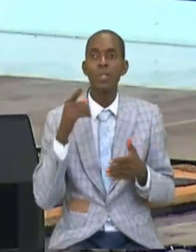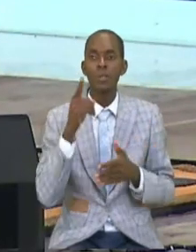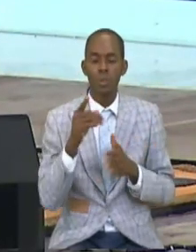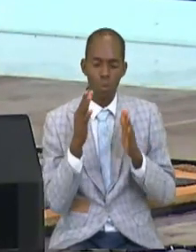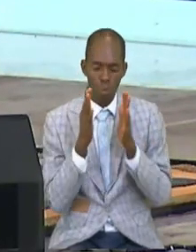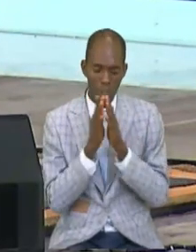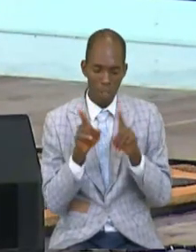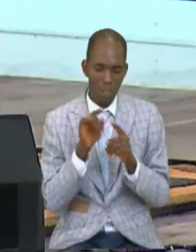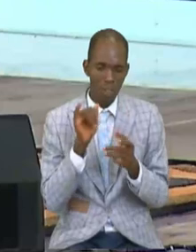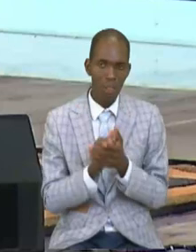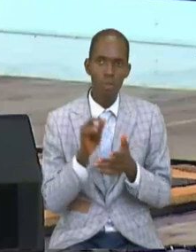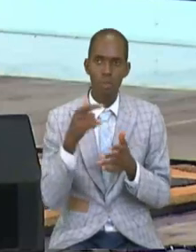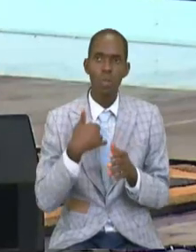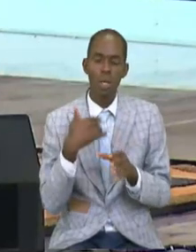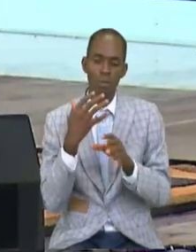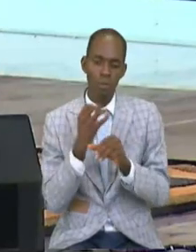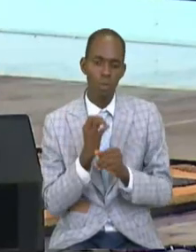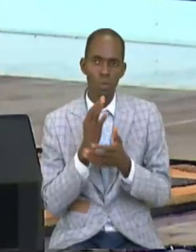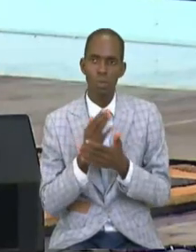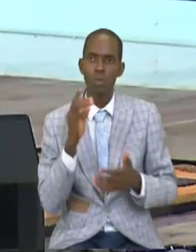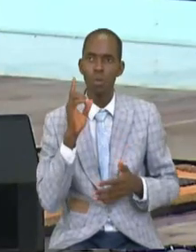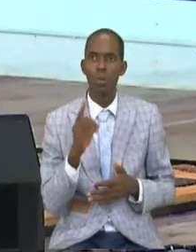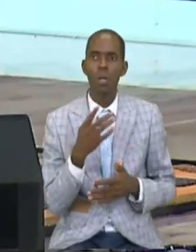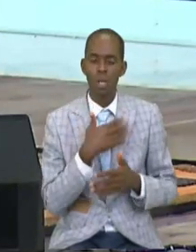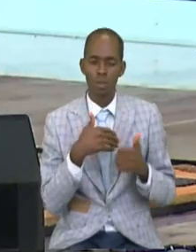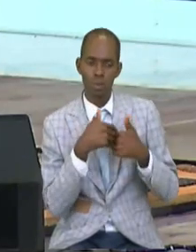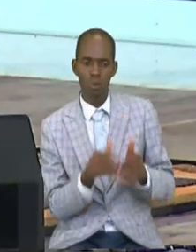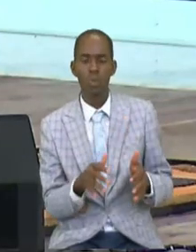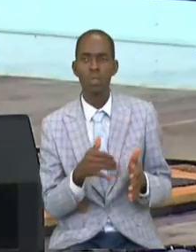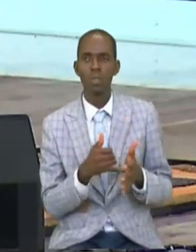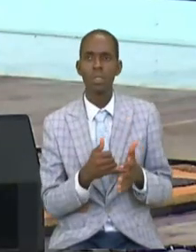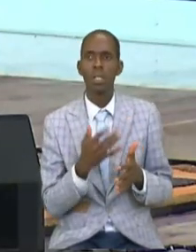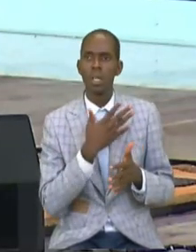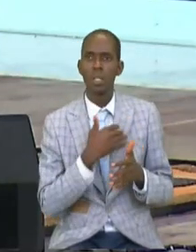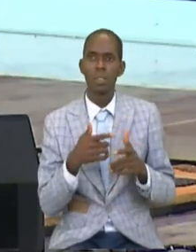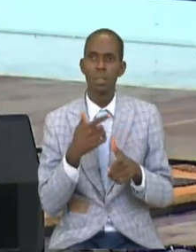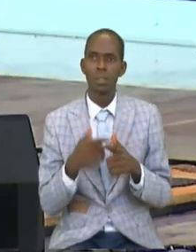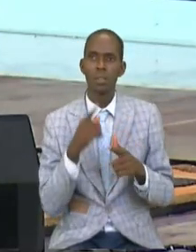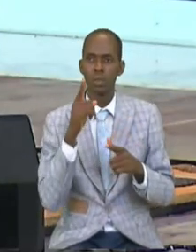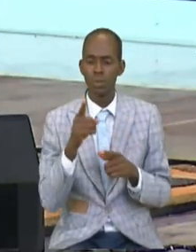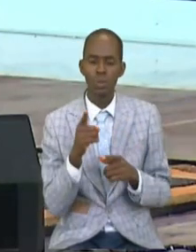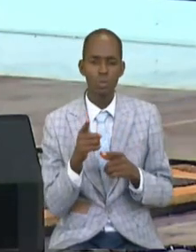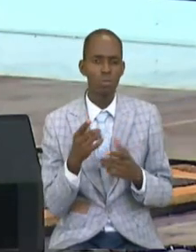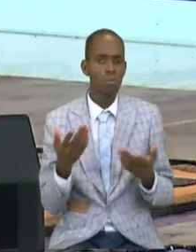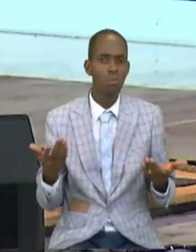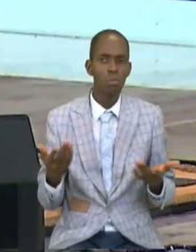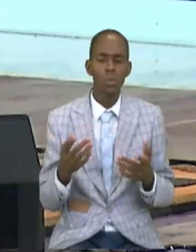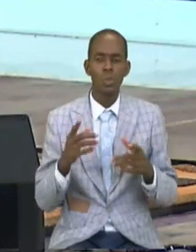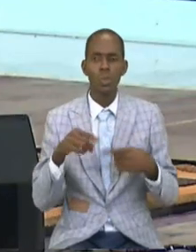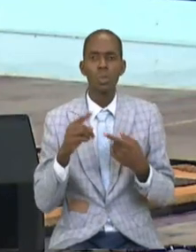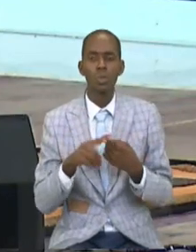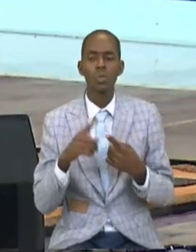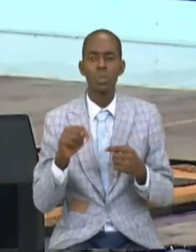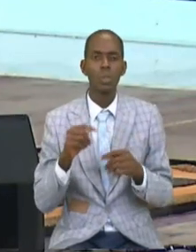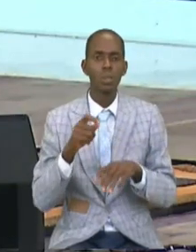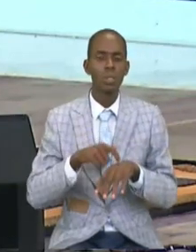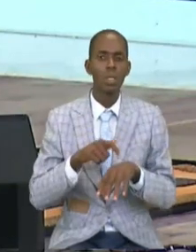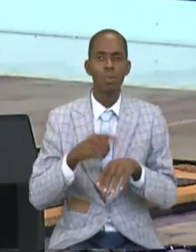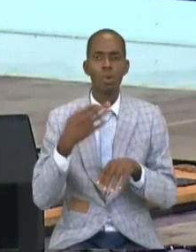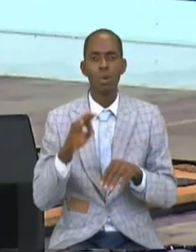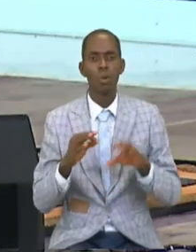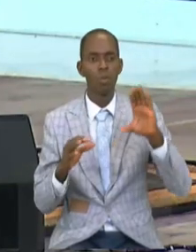pour moi. Et auparavant, tu as prié, tu vois, tu as quelqu'un, c'est perdu. Et mais tu es